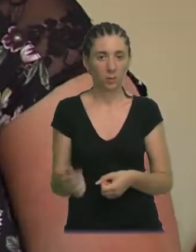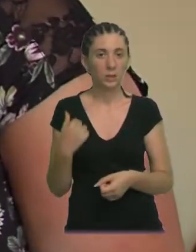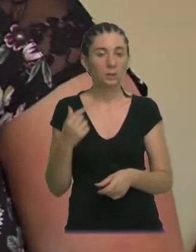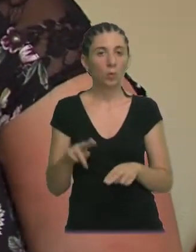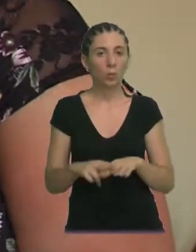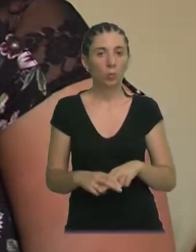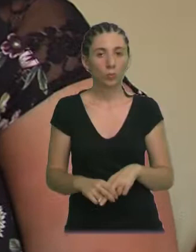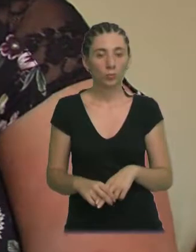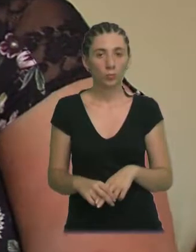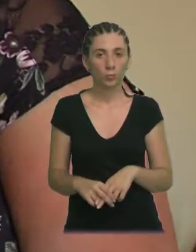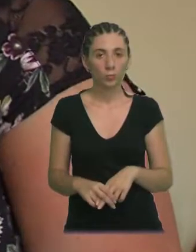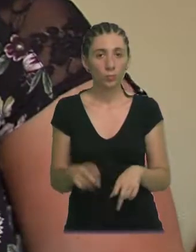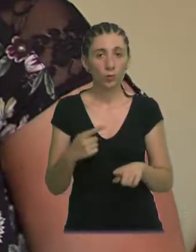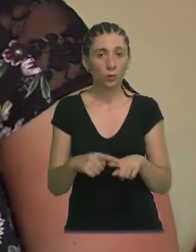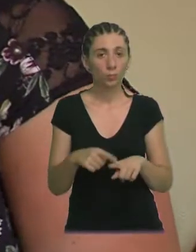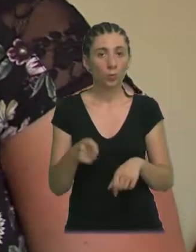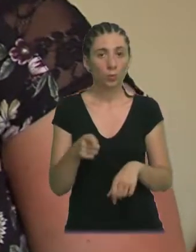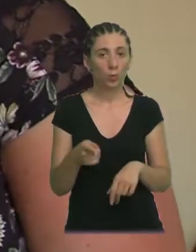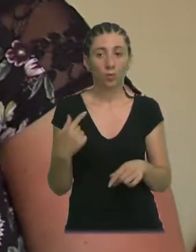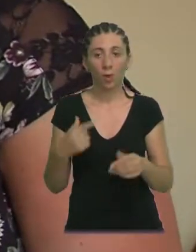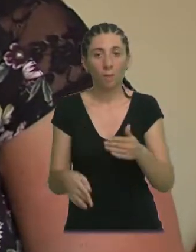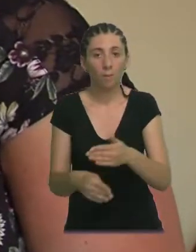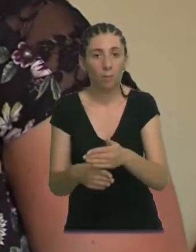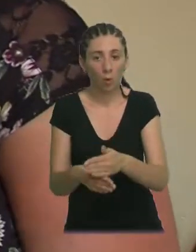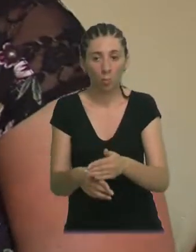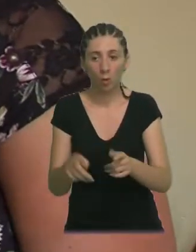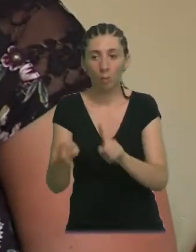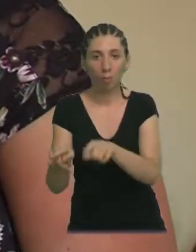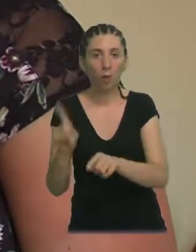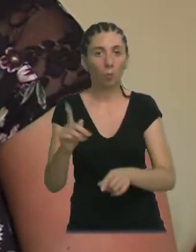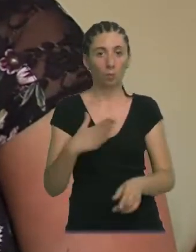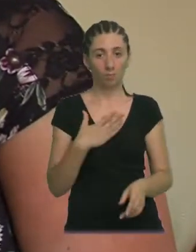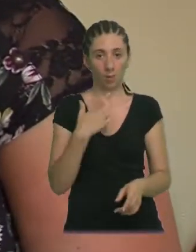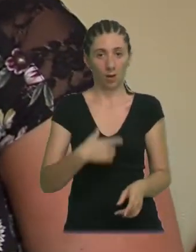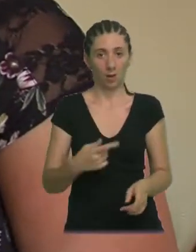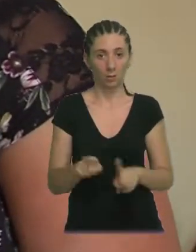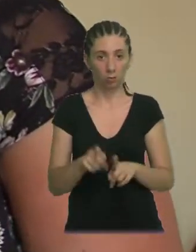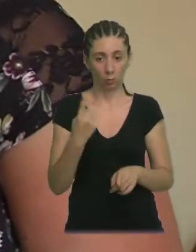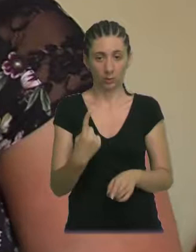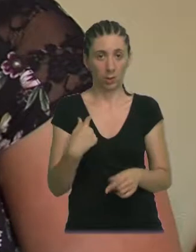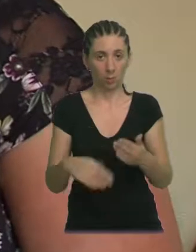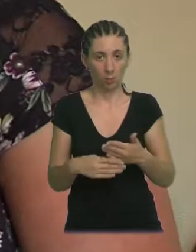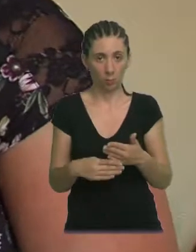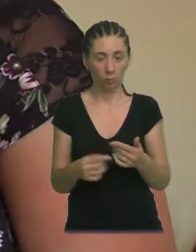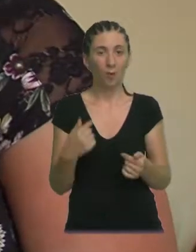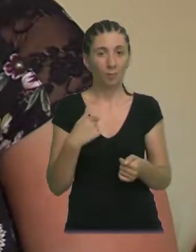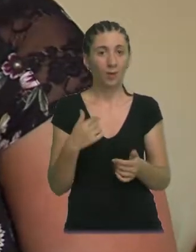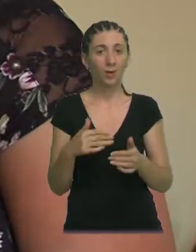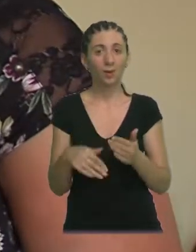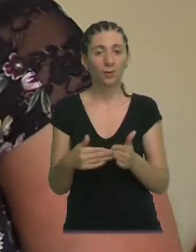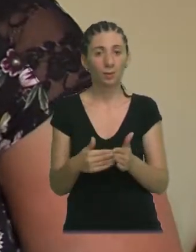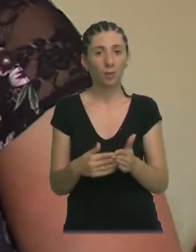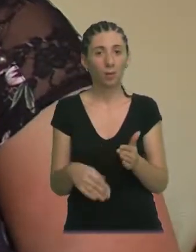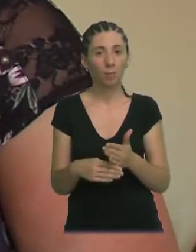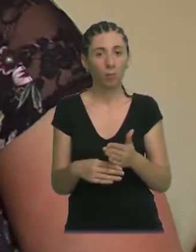udomljavanje sam se odlučila, evo, i baš radi tog da nekom pomognem i da sebi pomognem. Jer je meni, isključivo baš meni je trebala